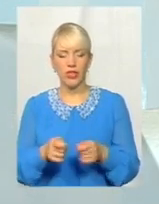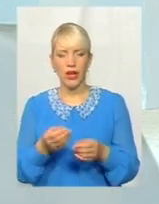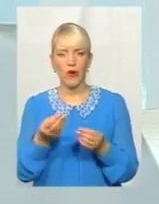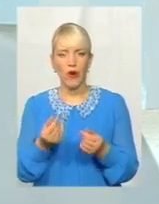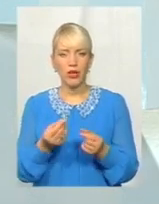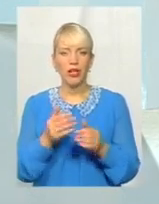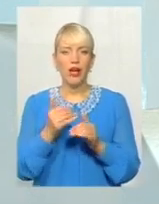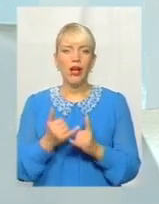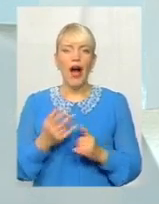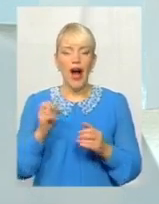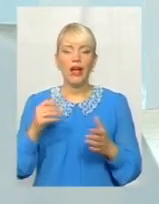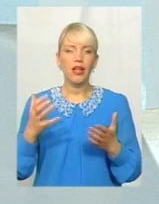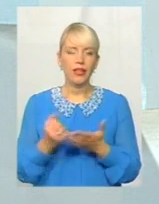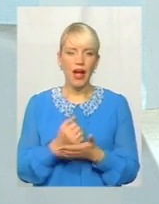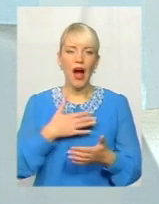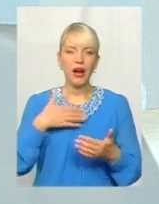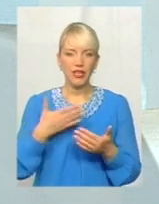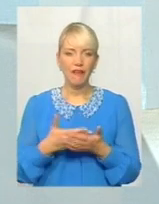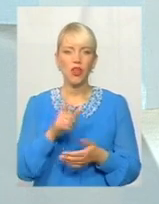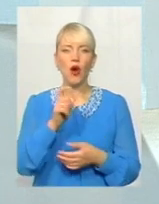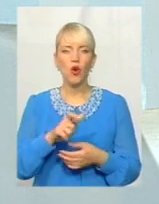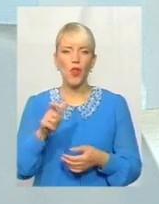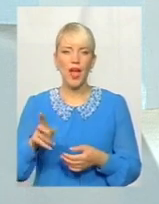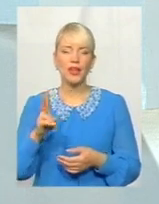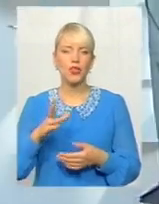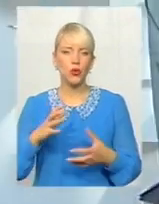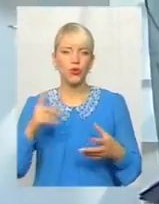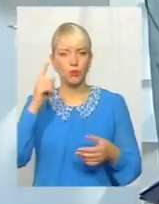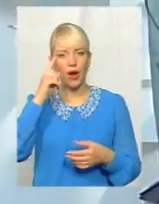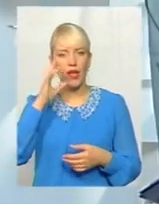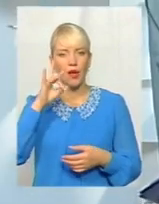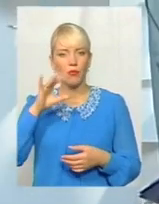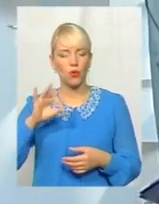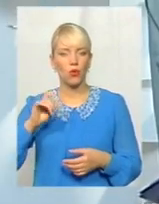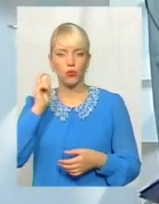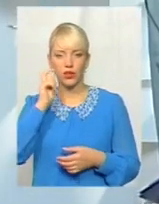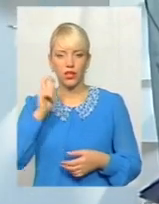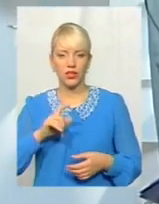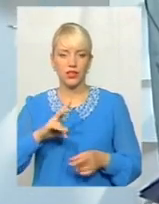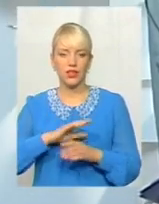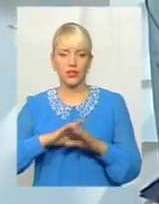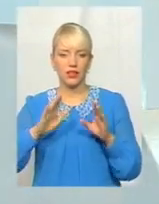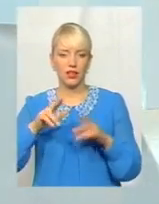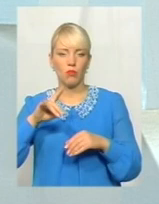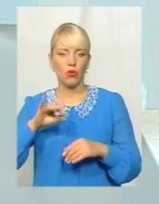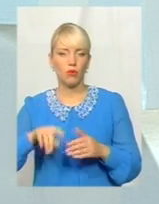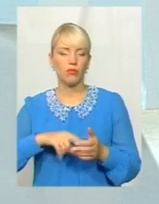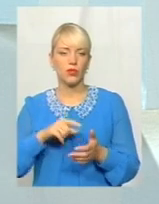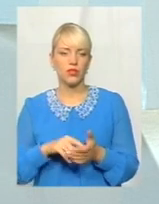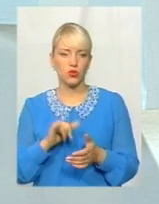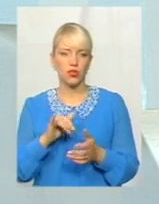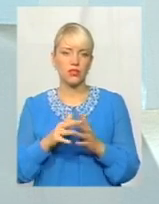знайти таких людей активних, які дбають про країну, про не тільки про місто, де вони живуть, про село.